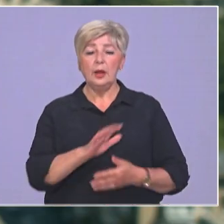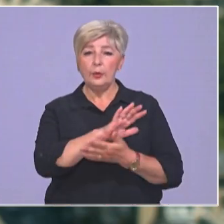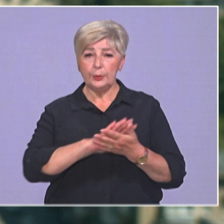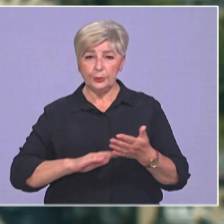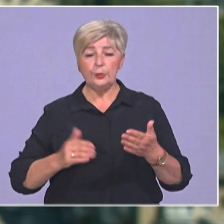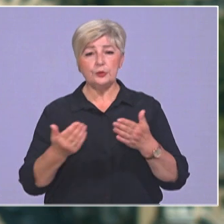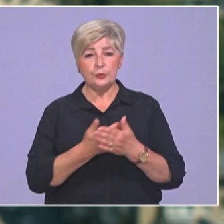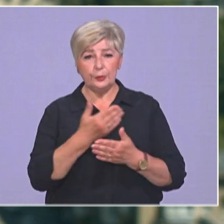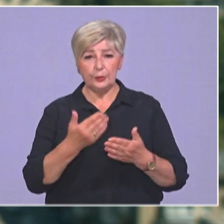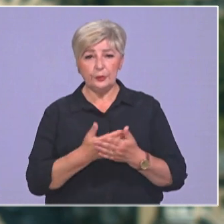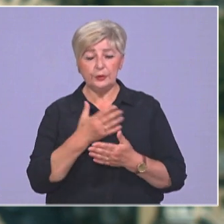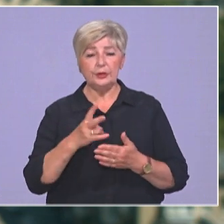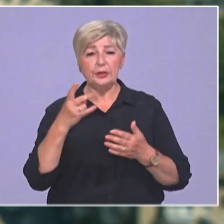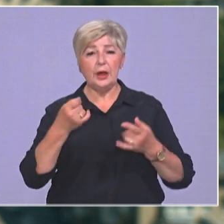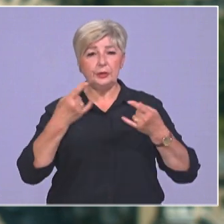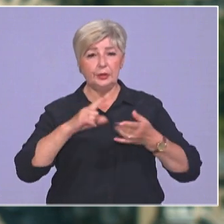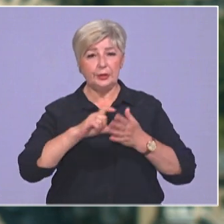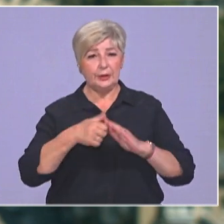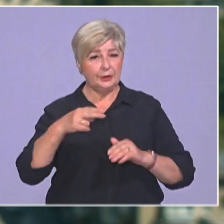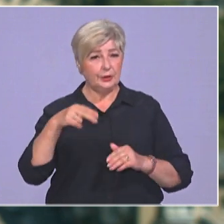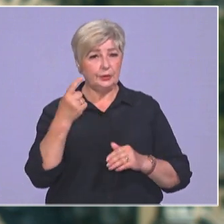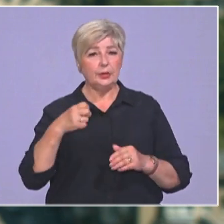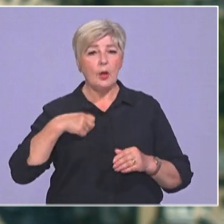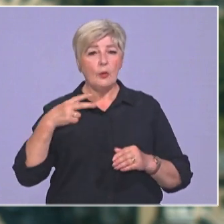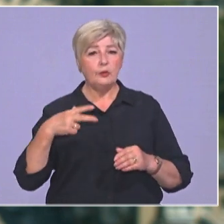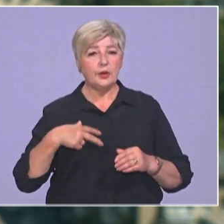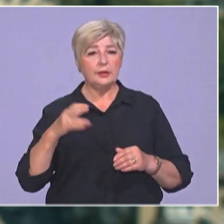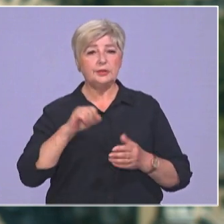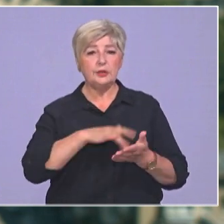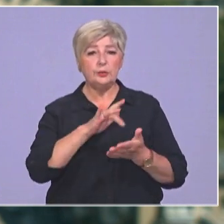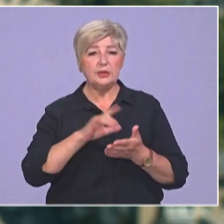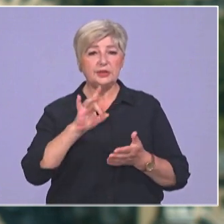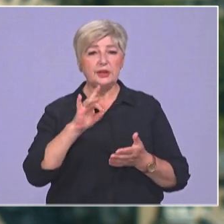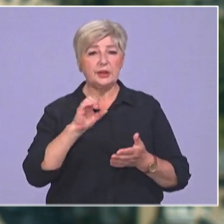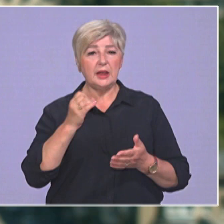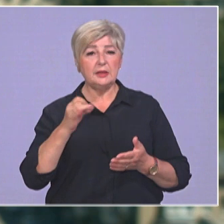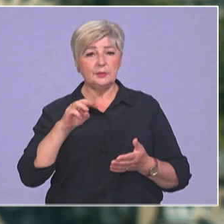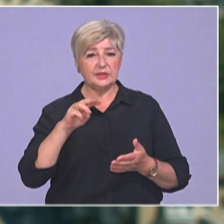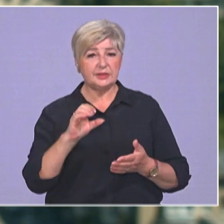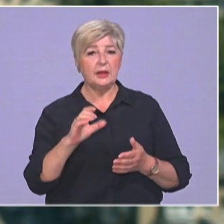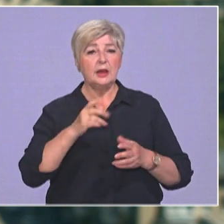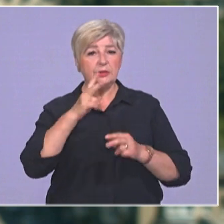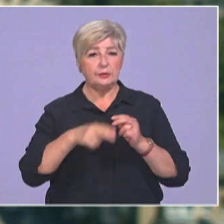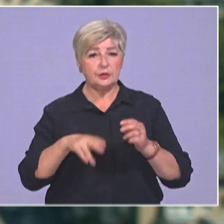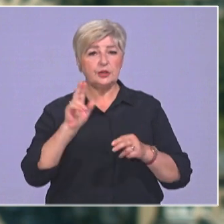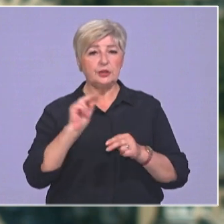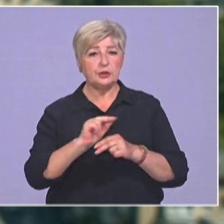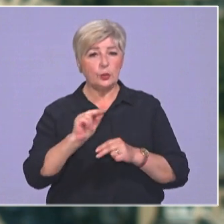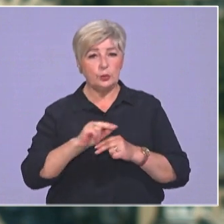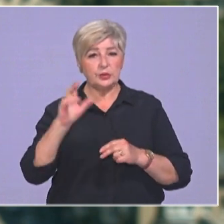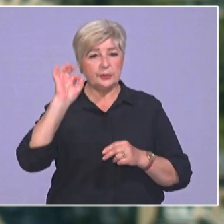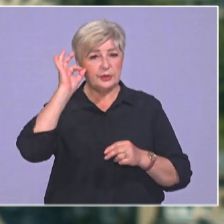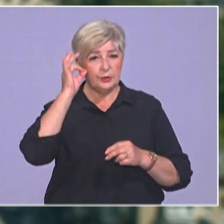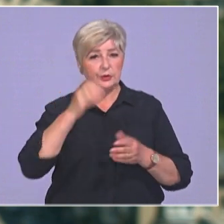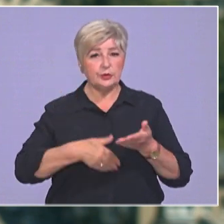Продовжуємо інформаційний випуск на телеканалі «Д1». У Франції у місті Реймс завершились курси психологічної допомоги для